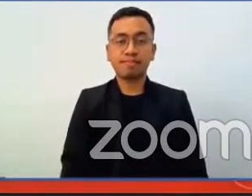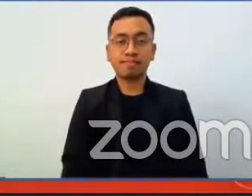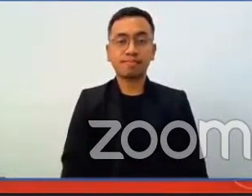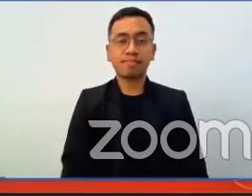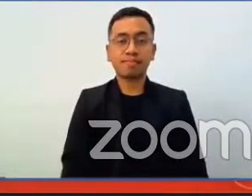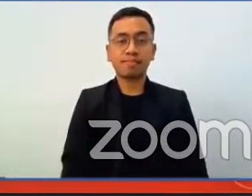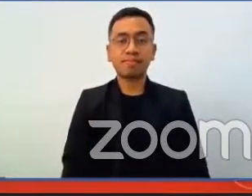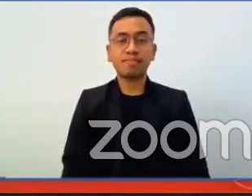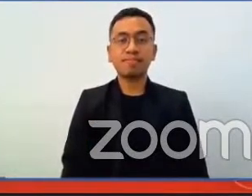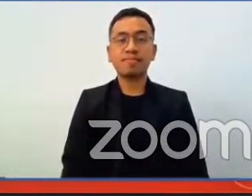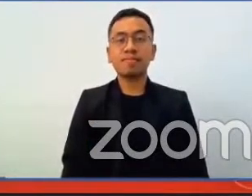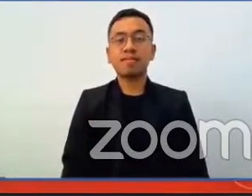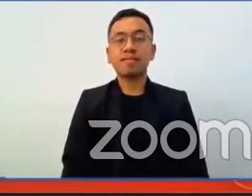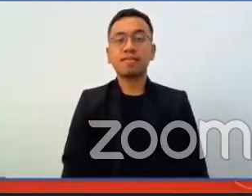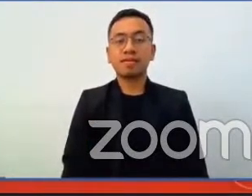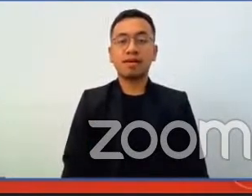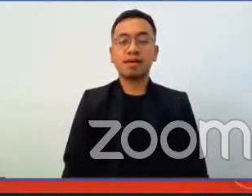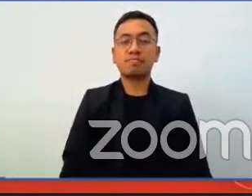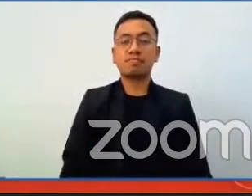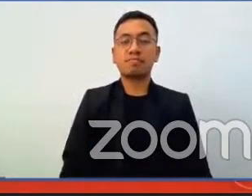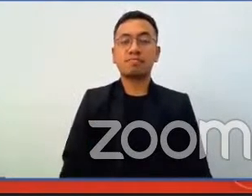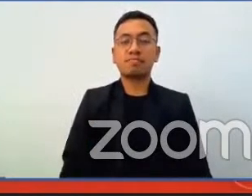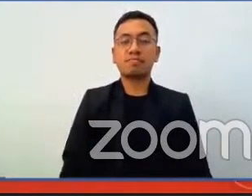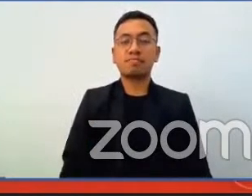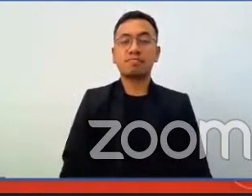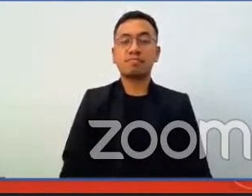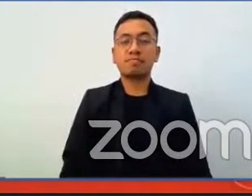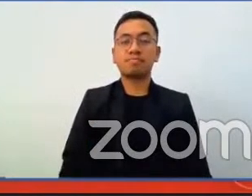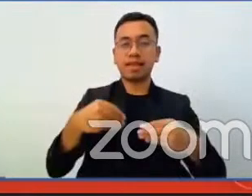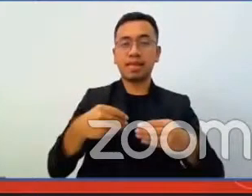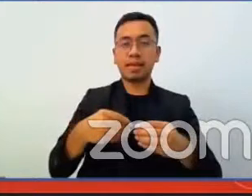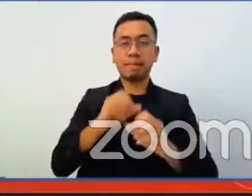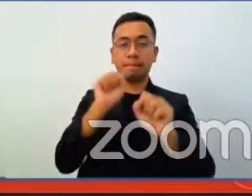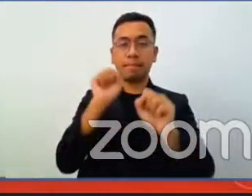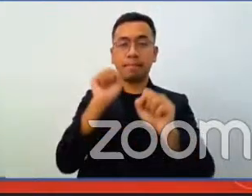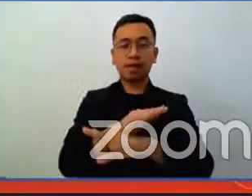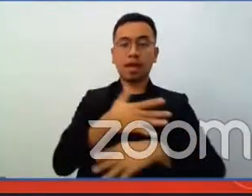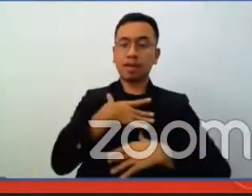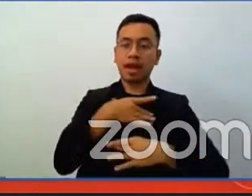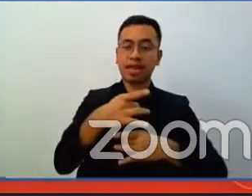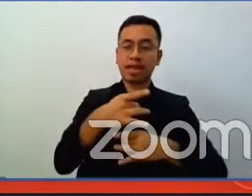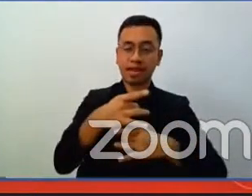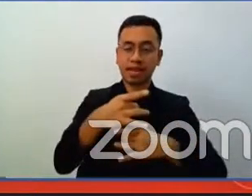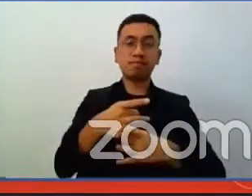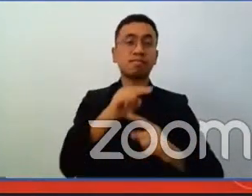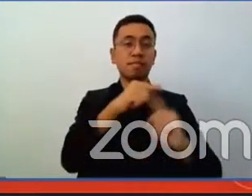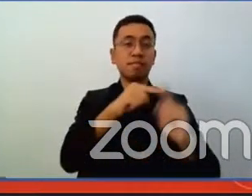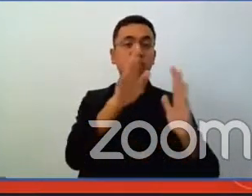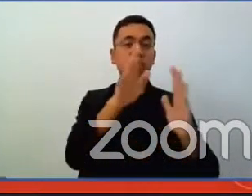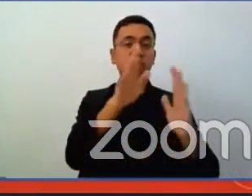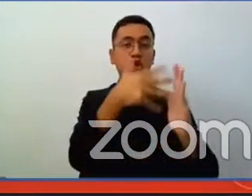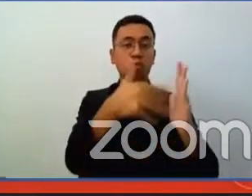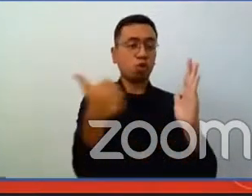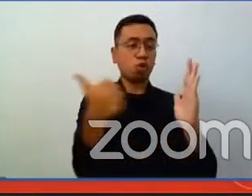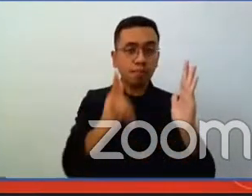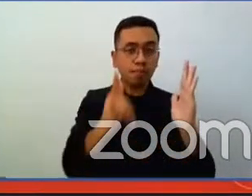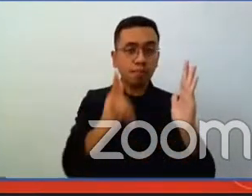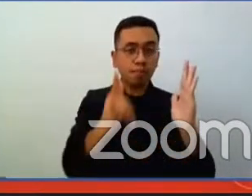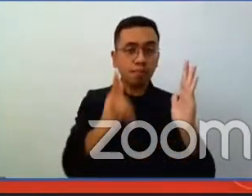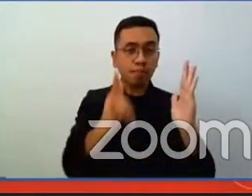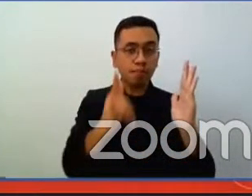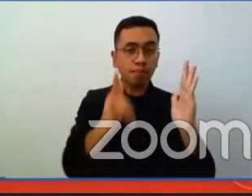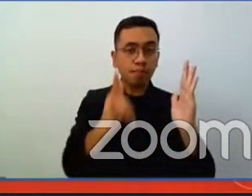tips membuat bahan ajar praktikum yang menarik dan interaktif, namun tetap sesuai dengan kurikulum pendidikan.